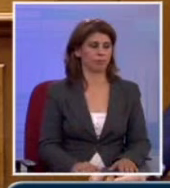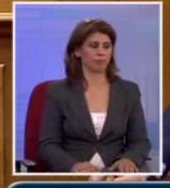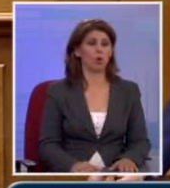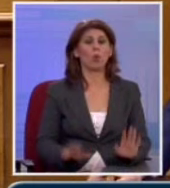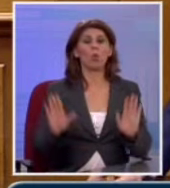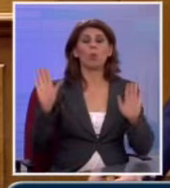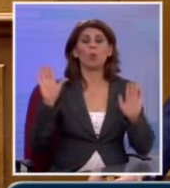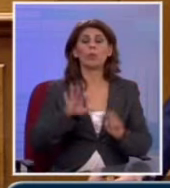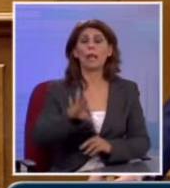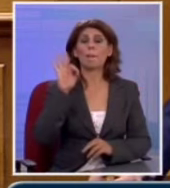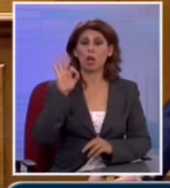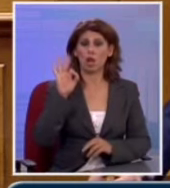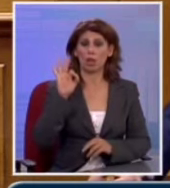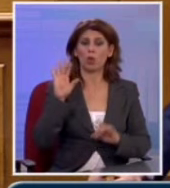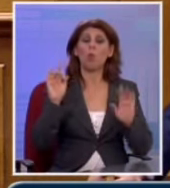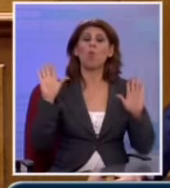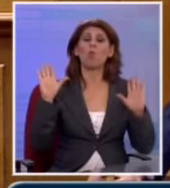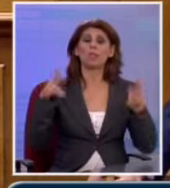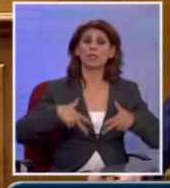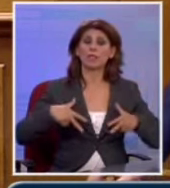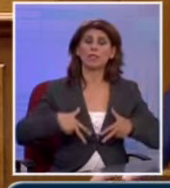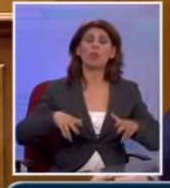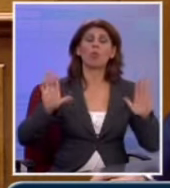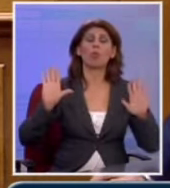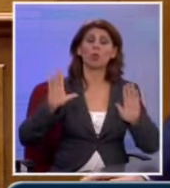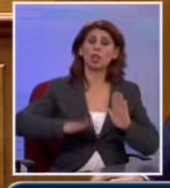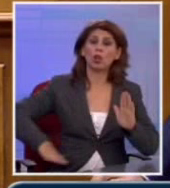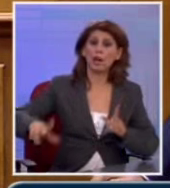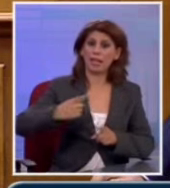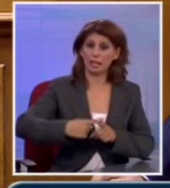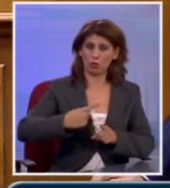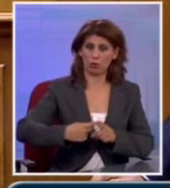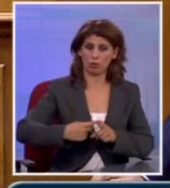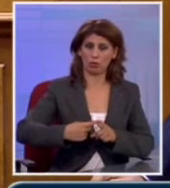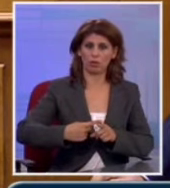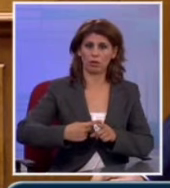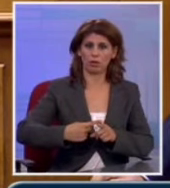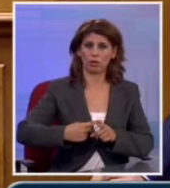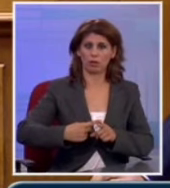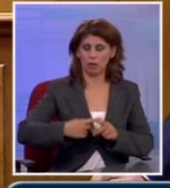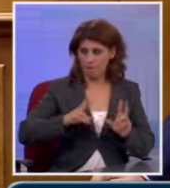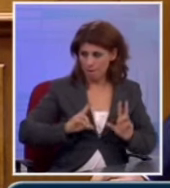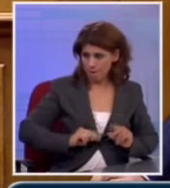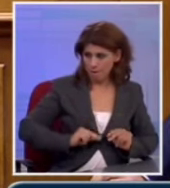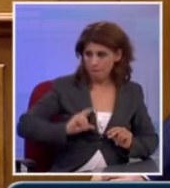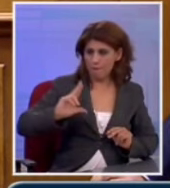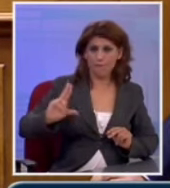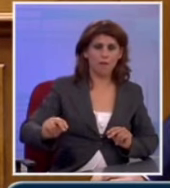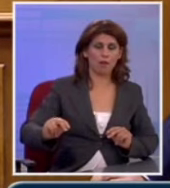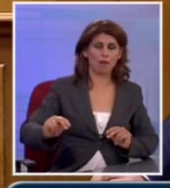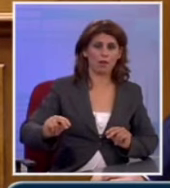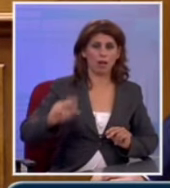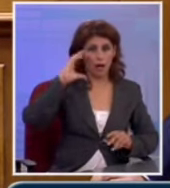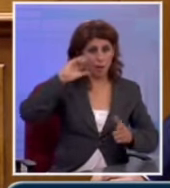ούτε επιλογή ούτε της κυβέρνησης ούτε του ελληνικού λαού να ταυτίσουν